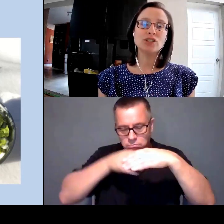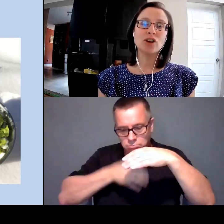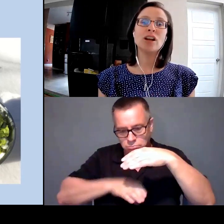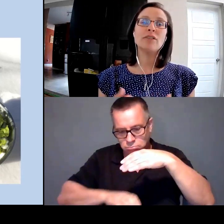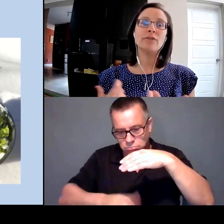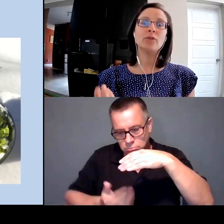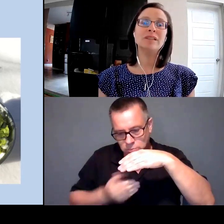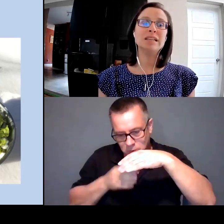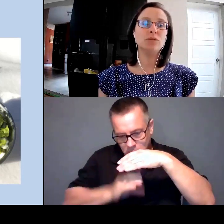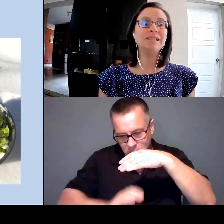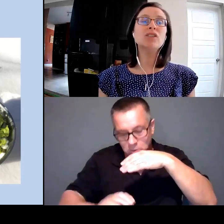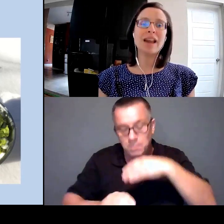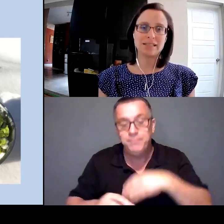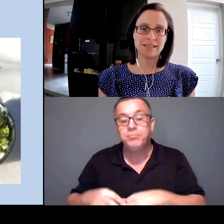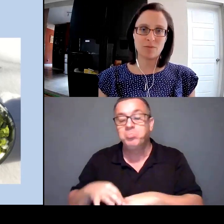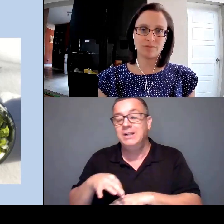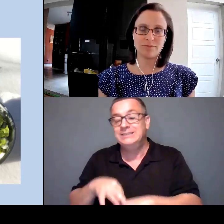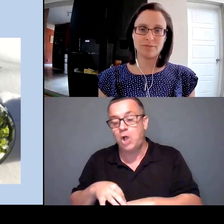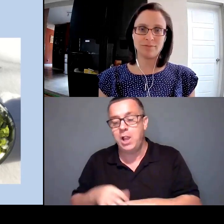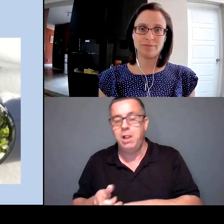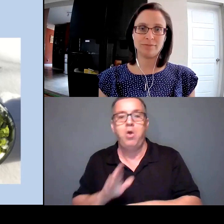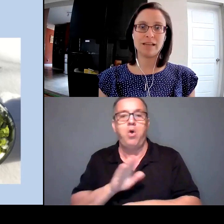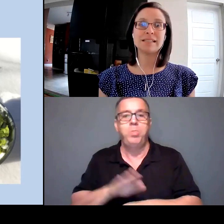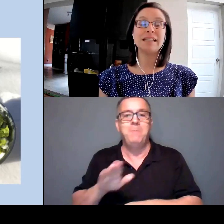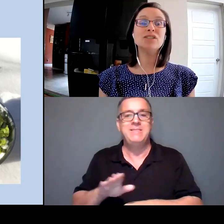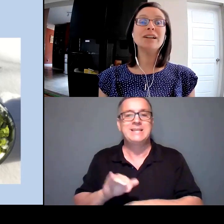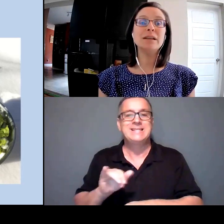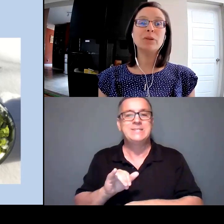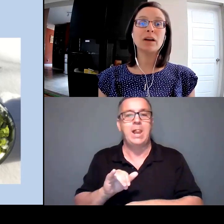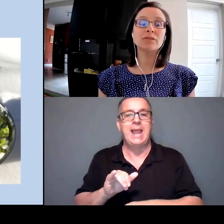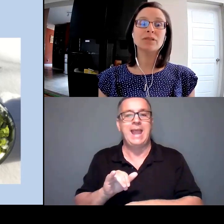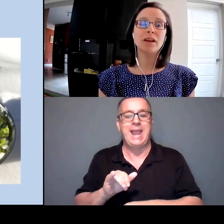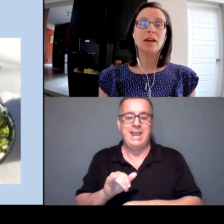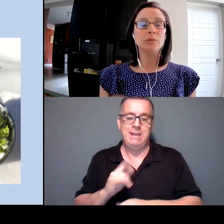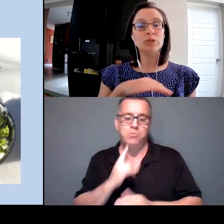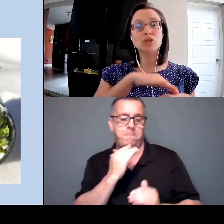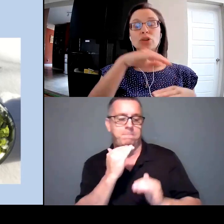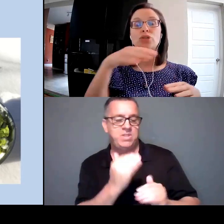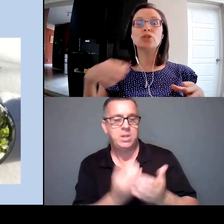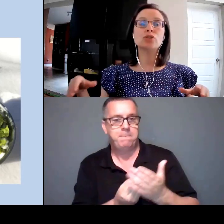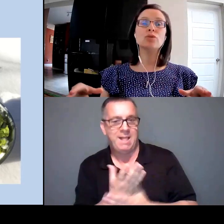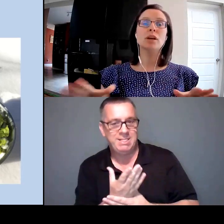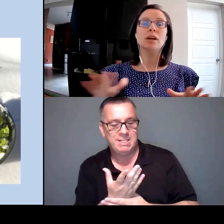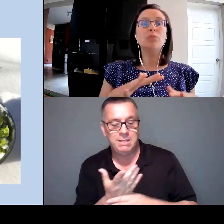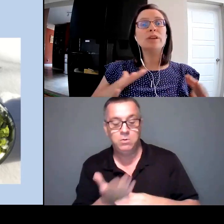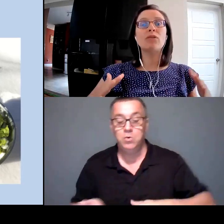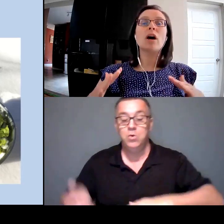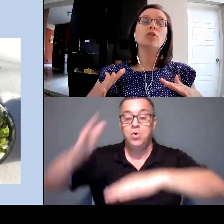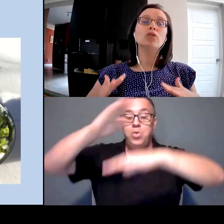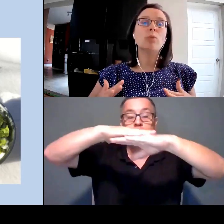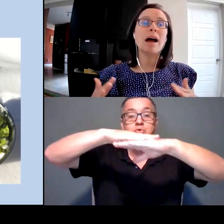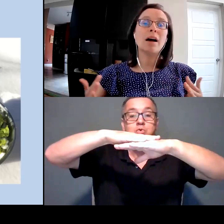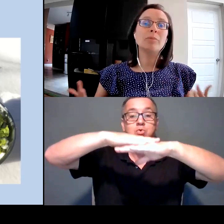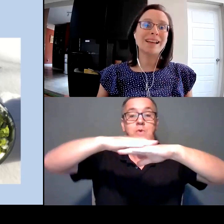et le sol fournit une isolation. OK? Ça isole les plantes. Puis sur le dessus, il peut y avoir